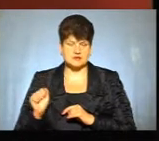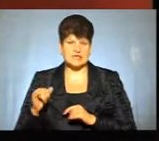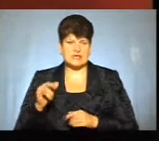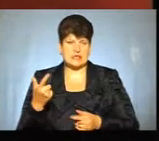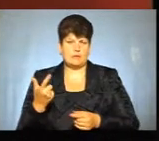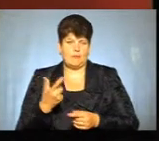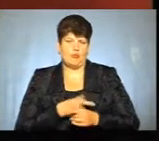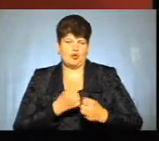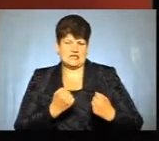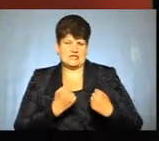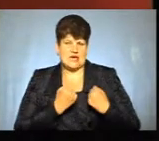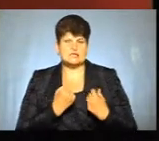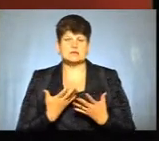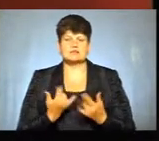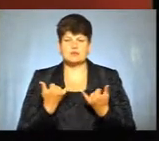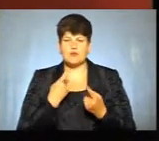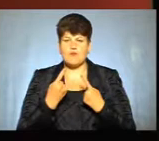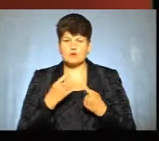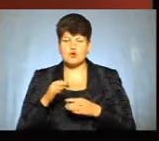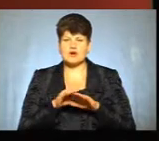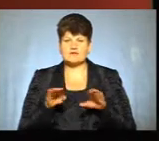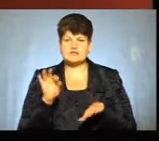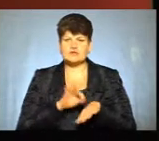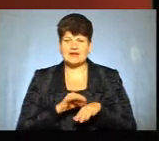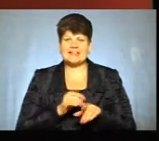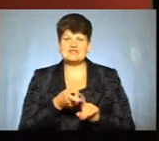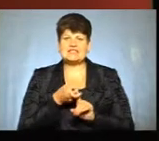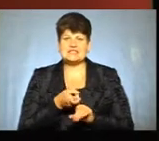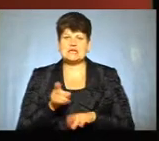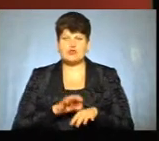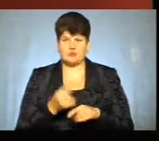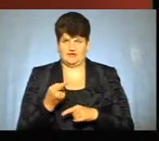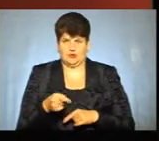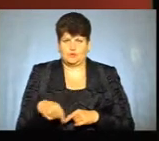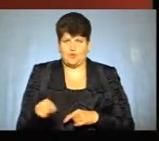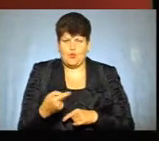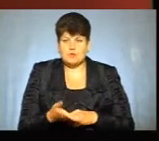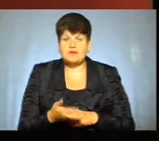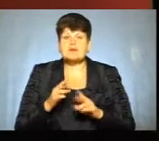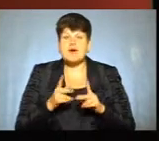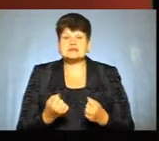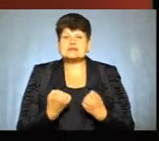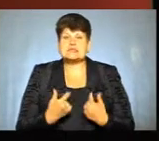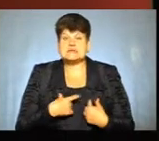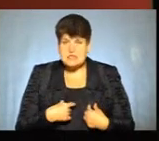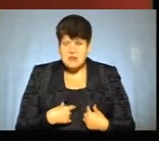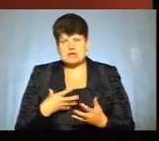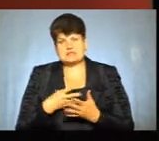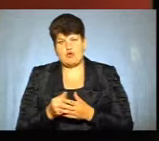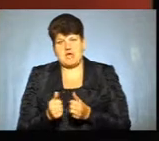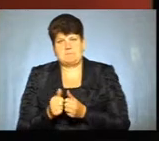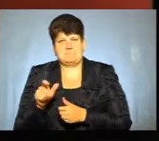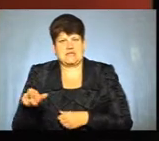ми говоримо про рівень захворюваності на інфекційні хвороби саме на Тернопільщині та як захистити себе та своїх близьких від